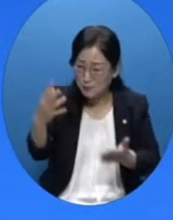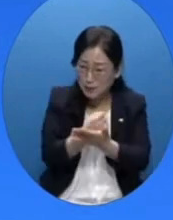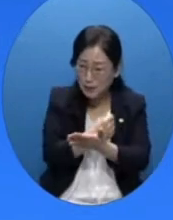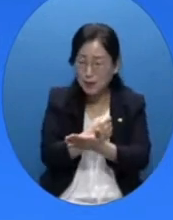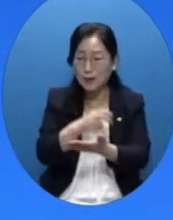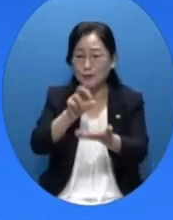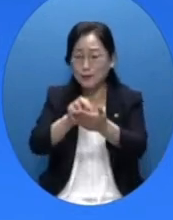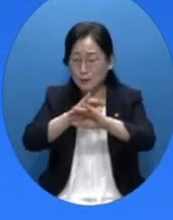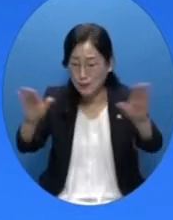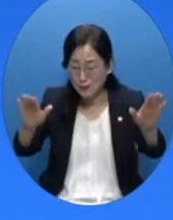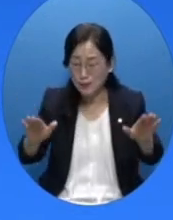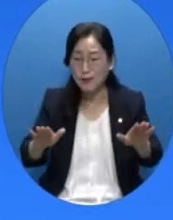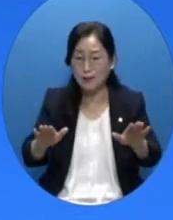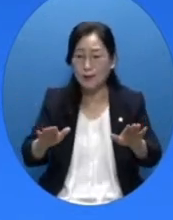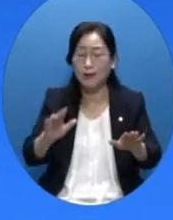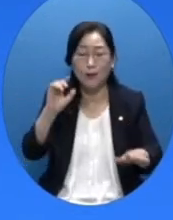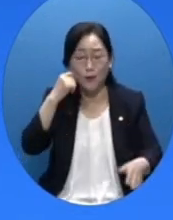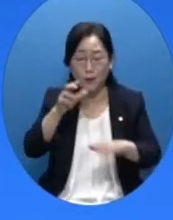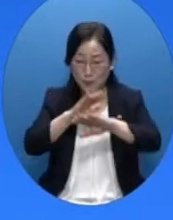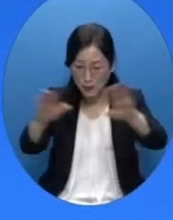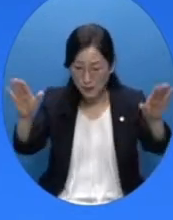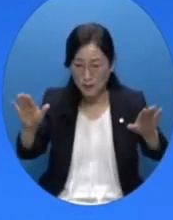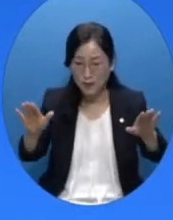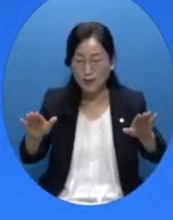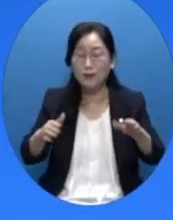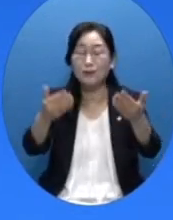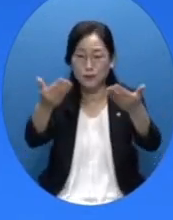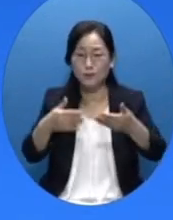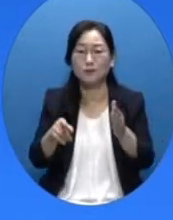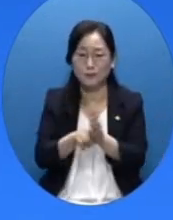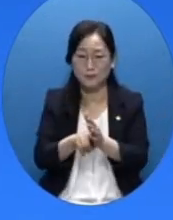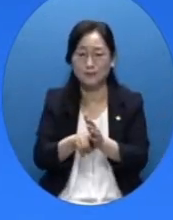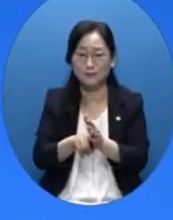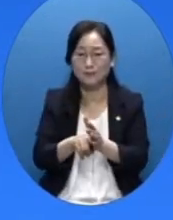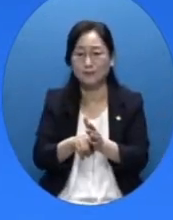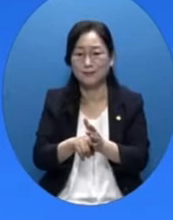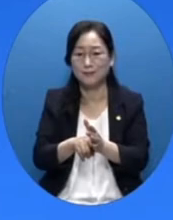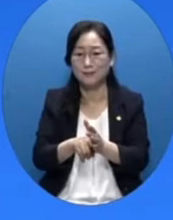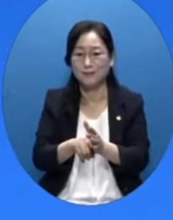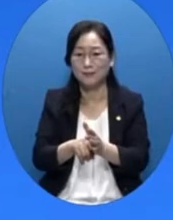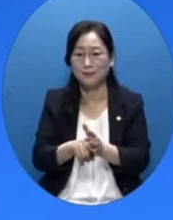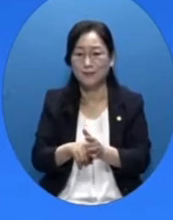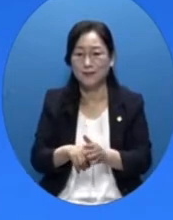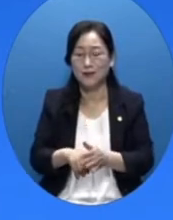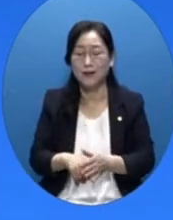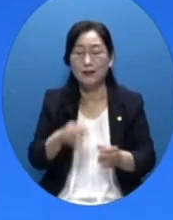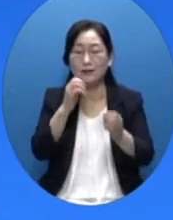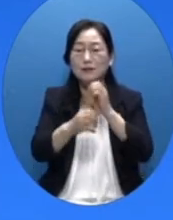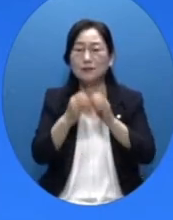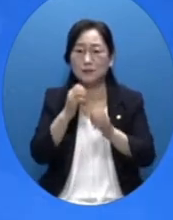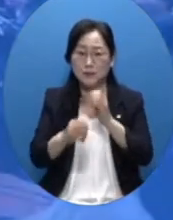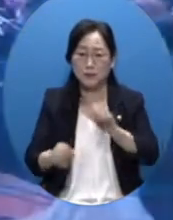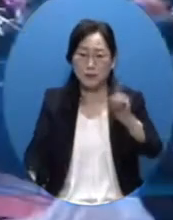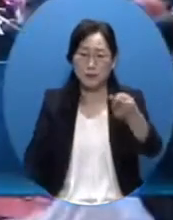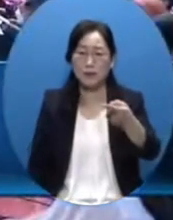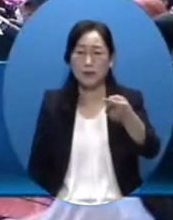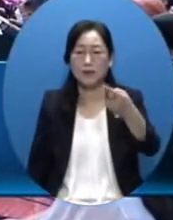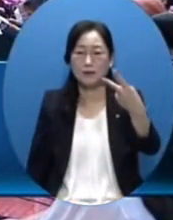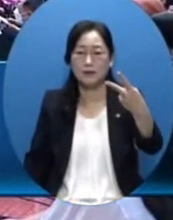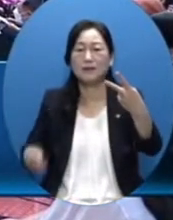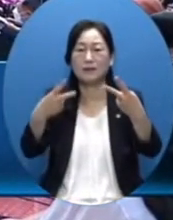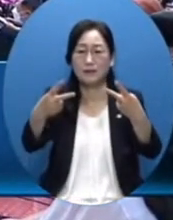새거 우리의 어려움을 하시고 주님이 해결해 주신 것이며 g 편백 2편이